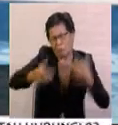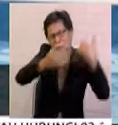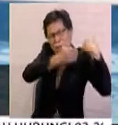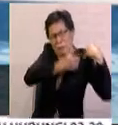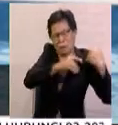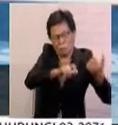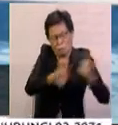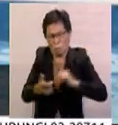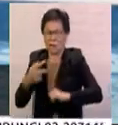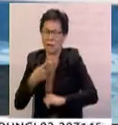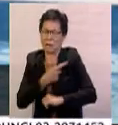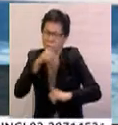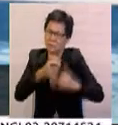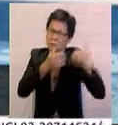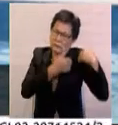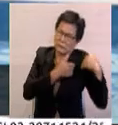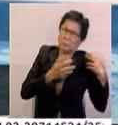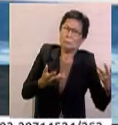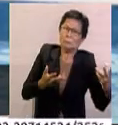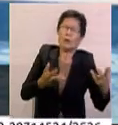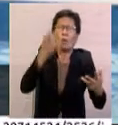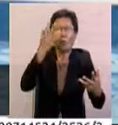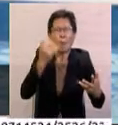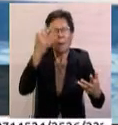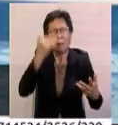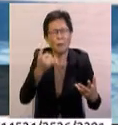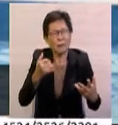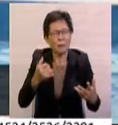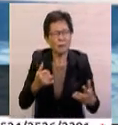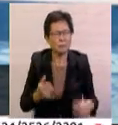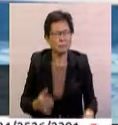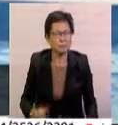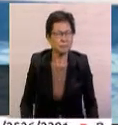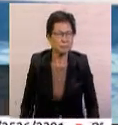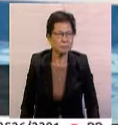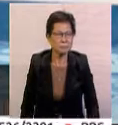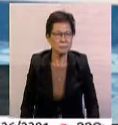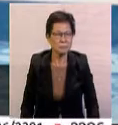ditanggung oleh kita. Kenapa dihantar